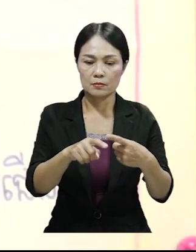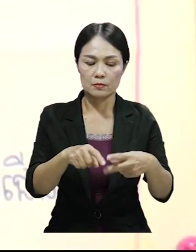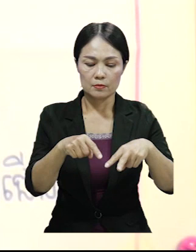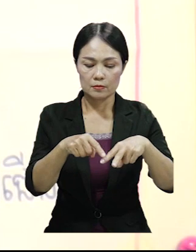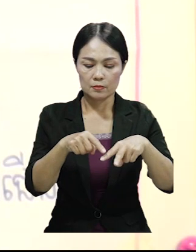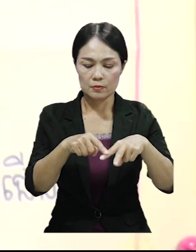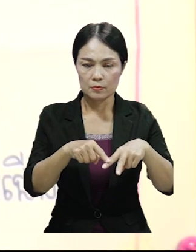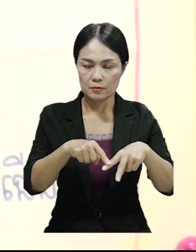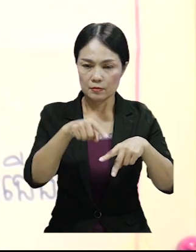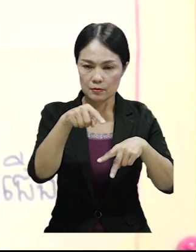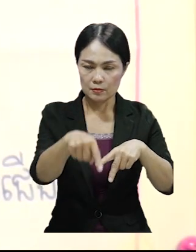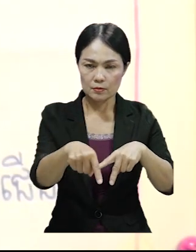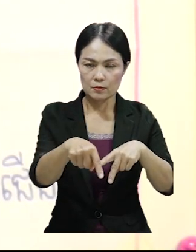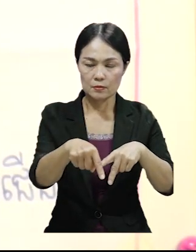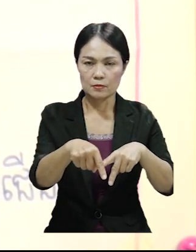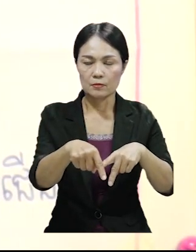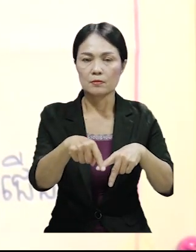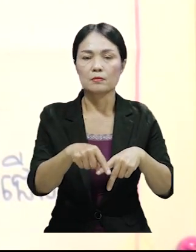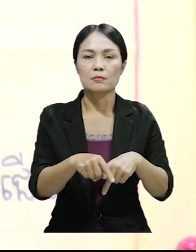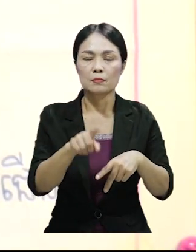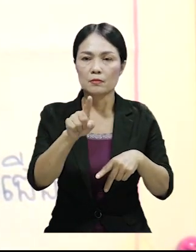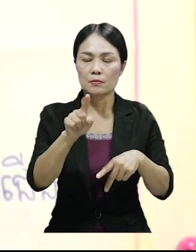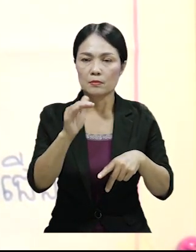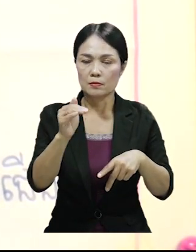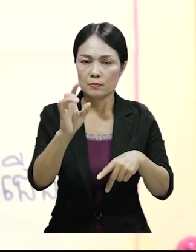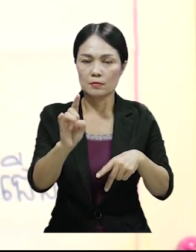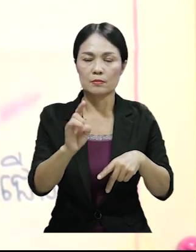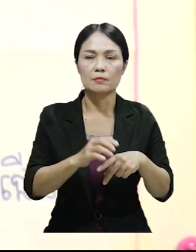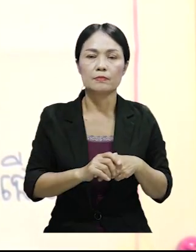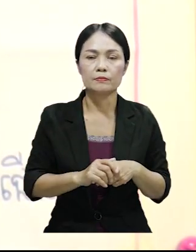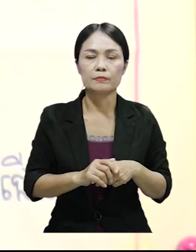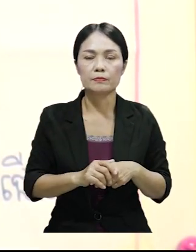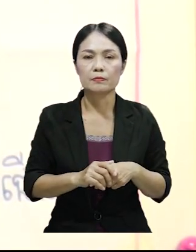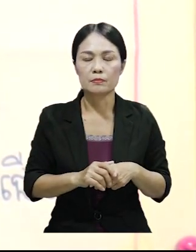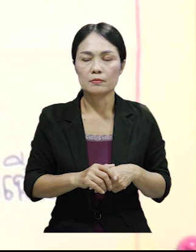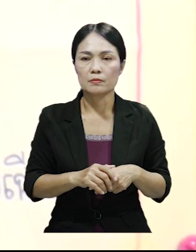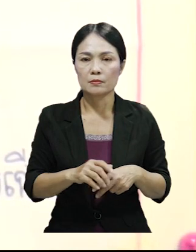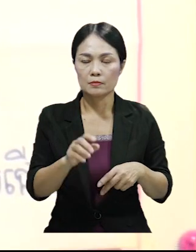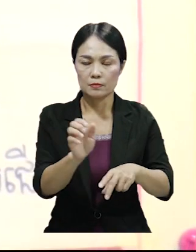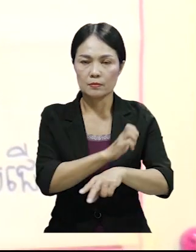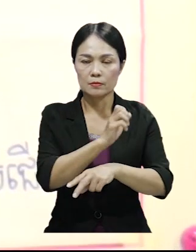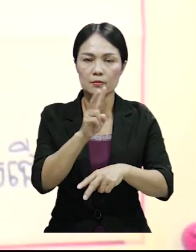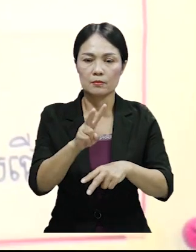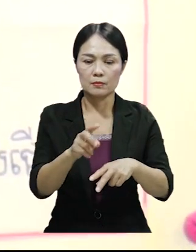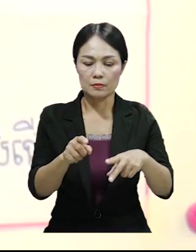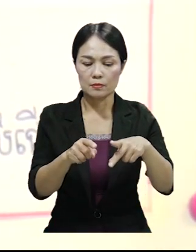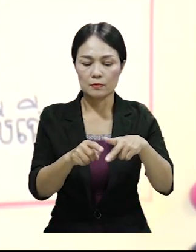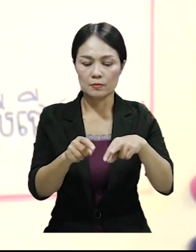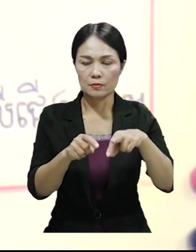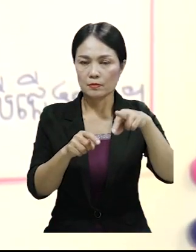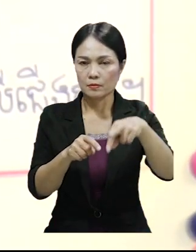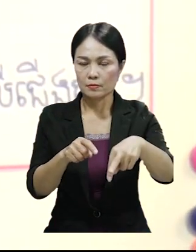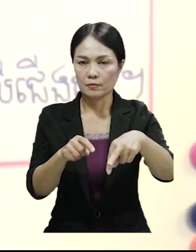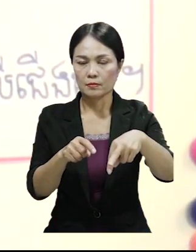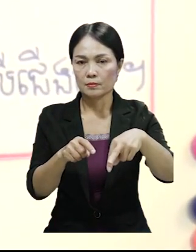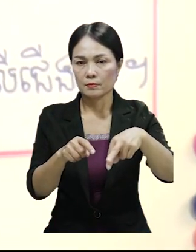ជើងស្ដាំទៅមុខជើងឆ្វេងប្រហែល1សង់ទីម៉ែត្រចង្វាក់ទី2ឈានជើងឆ្វេងទៅ